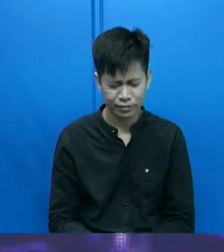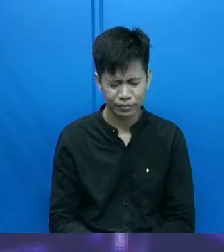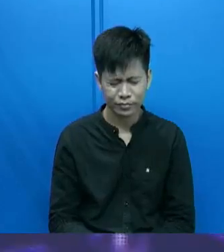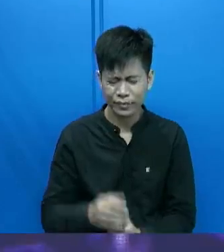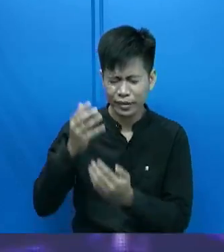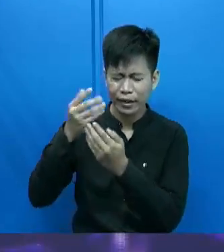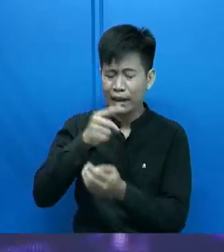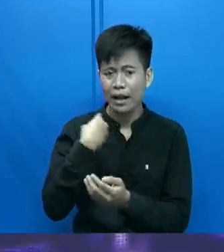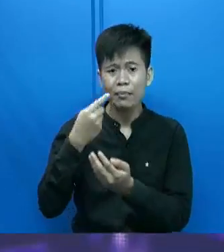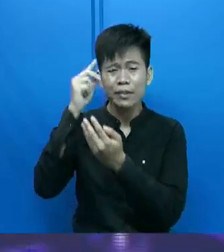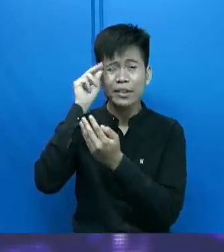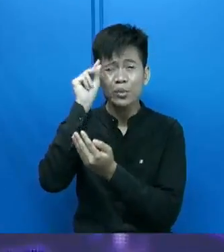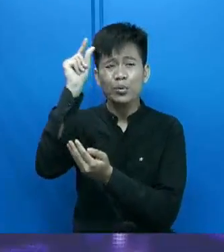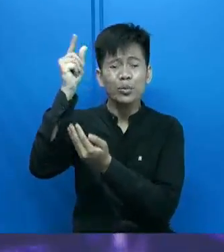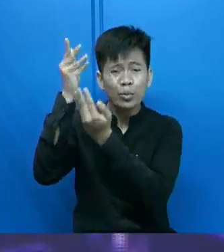Kami rindu dengan Rasulullah.